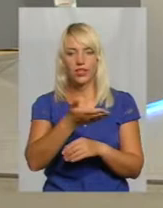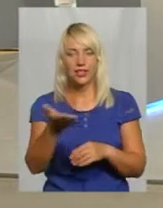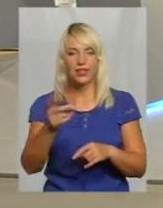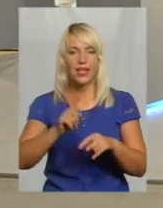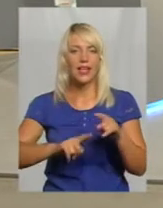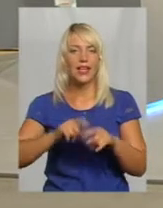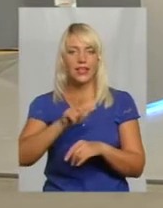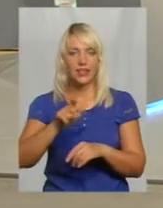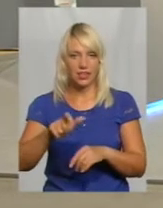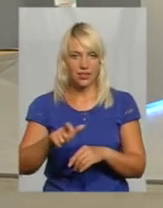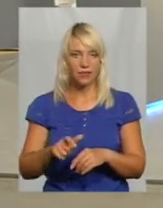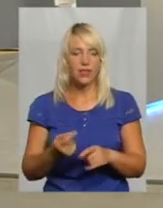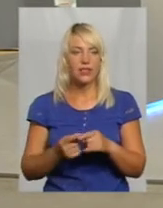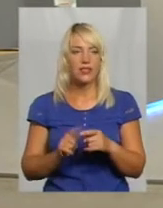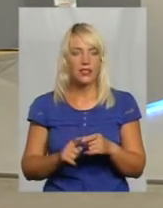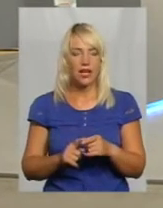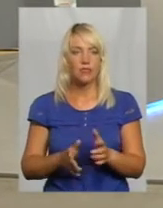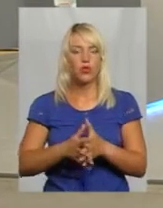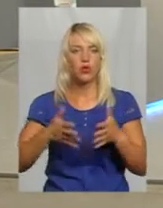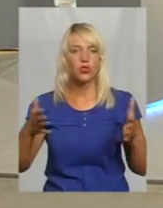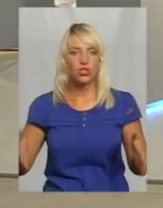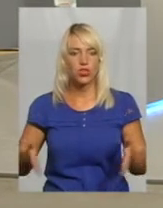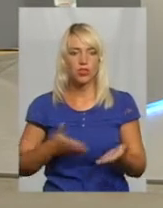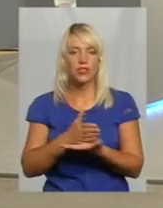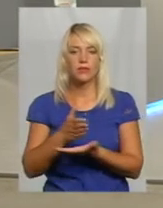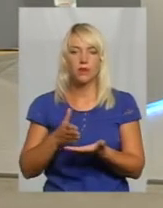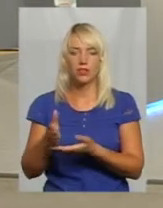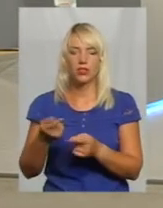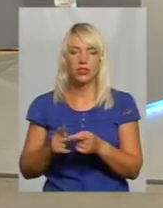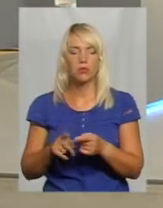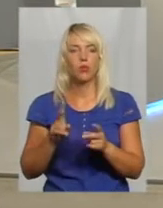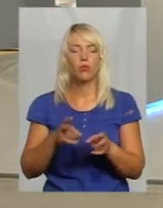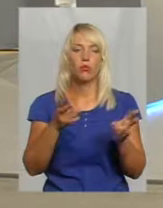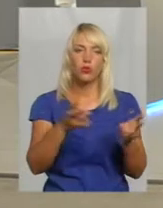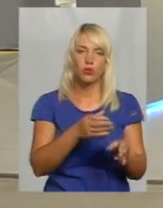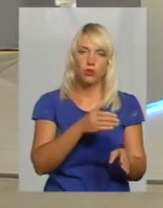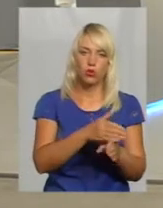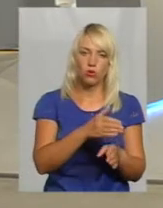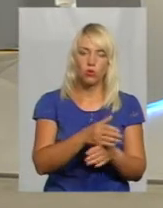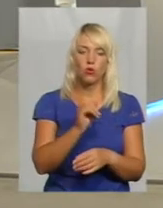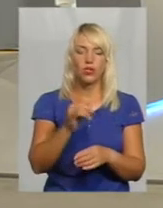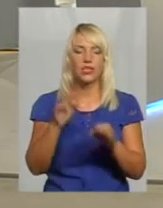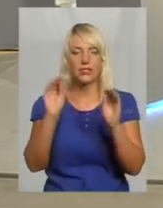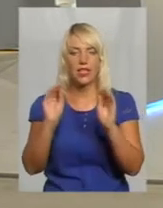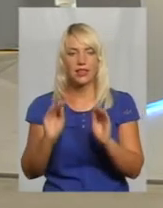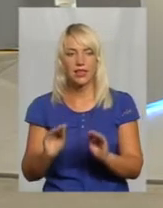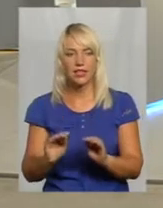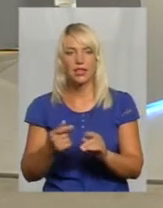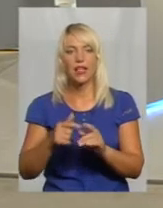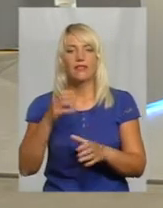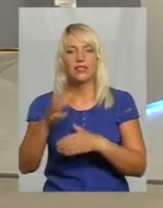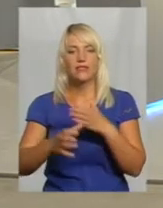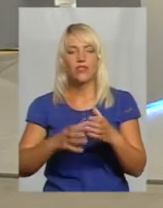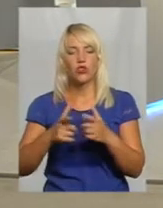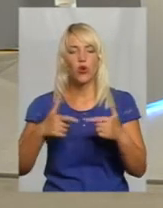Це досить розширює спектр тих, кому вона потрібна, і тому статистика зазвичай Всесвітньої